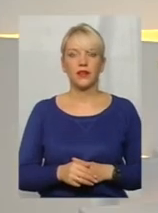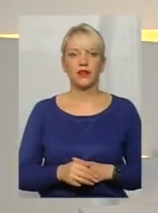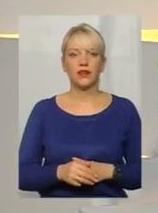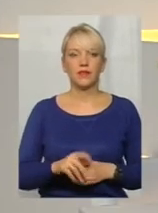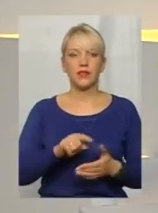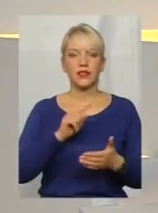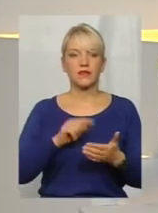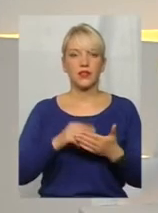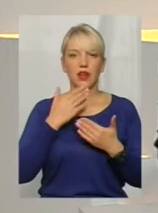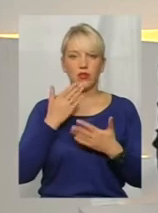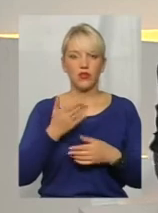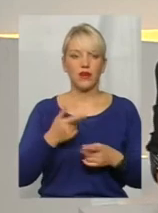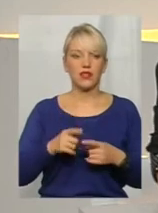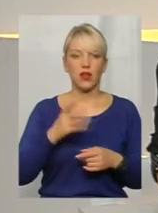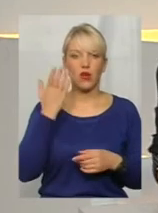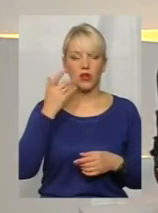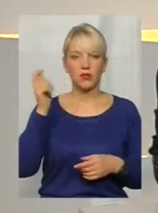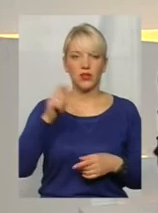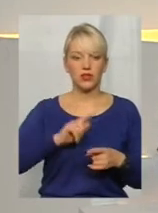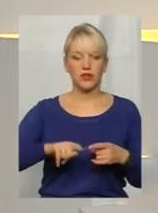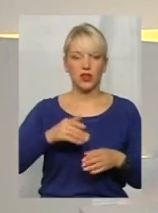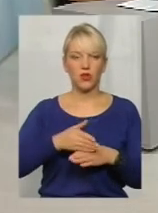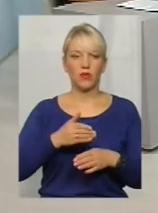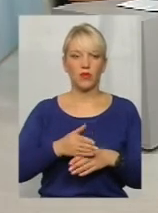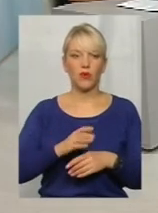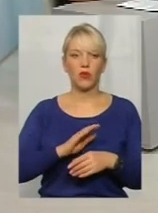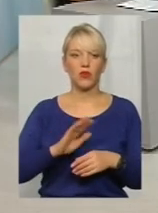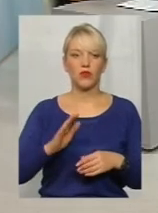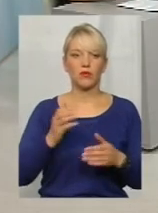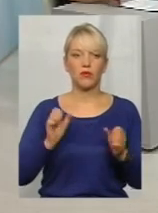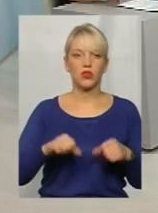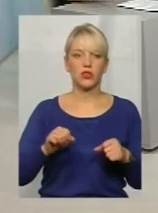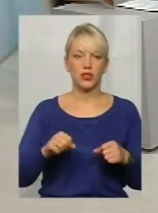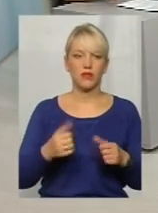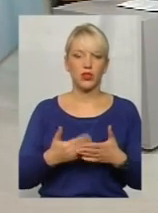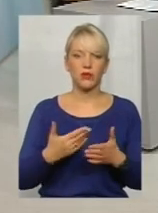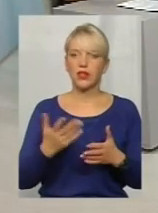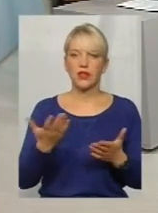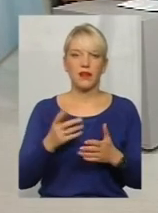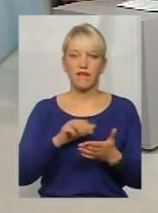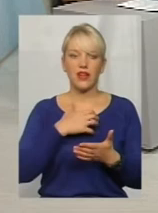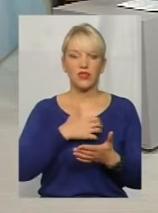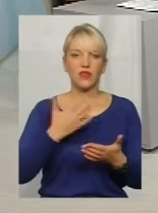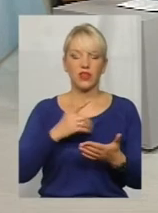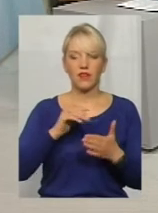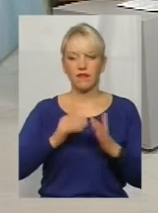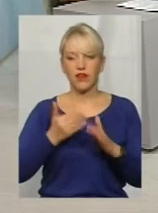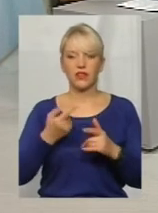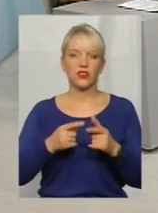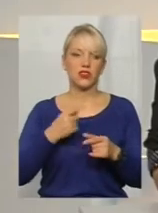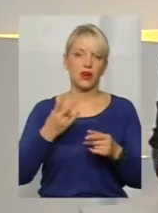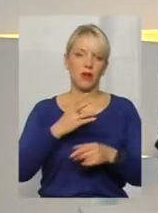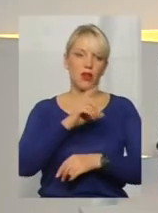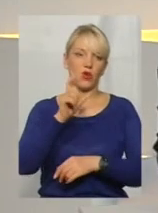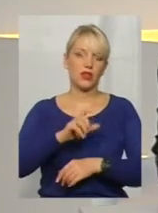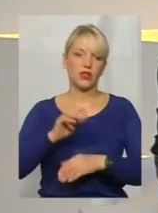питанням звертаюсь. Коли приїжджає швидка, неважливо, з яким, ну, за яким викликом там, потрібно людині там, понизити тиск чи